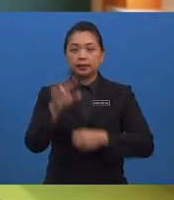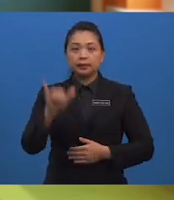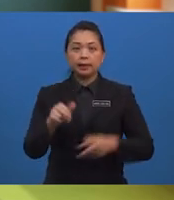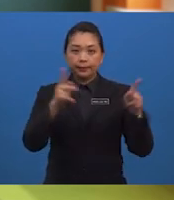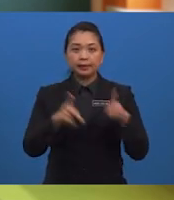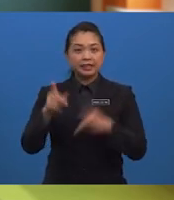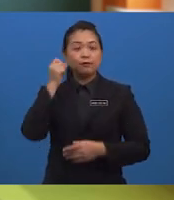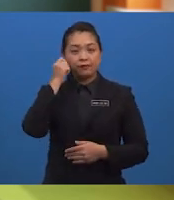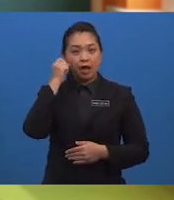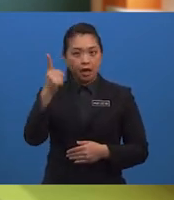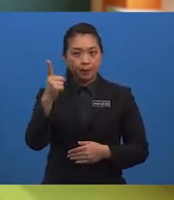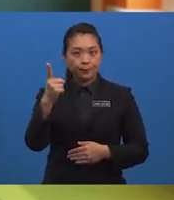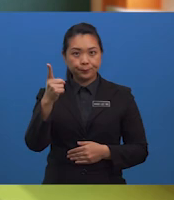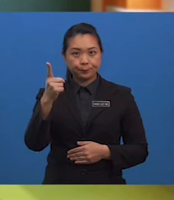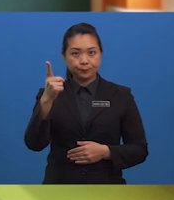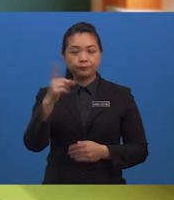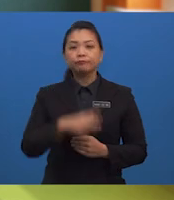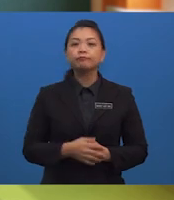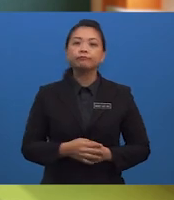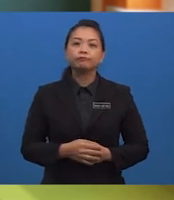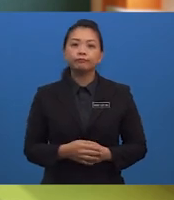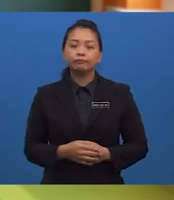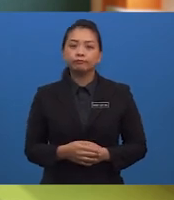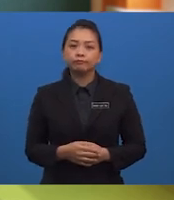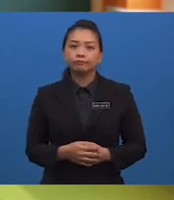pelajar-pelajar faham daripadanya?